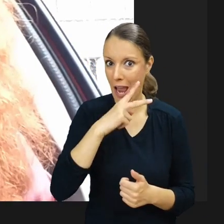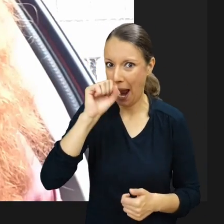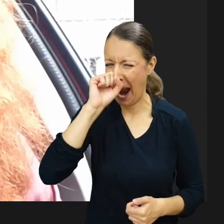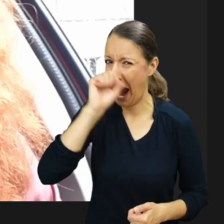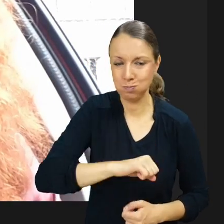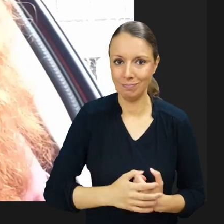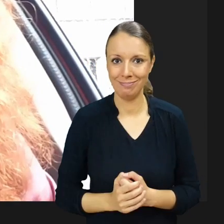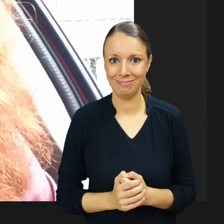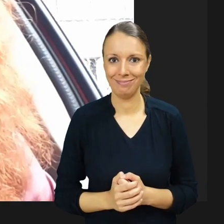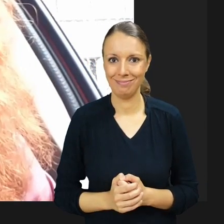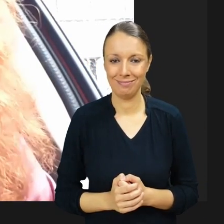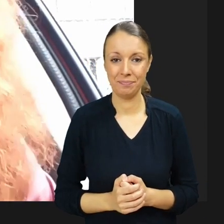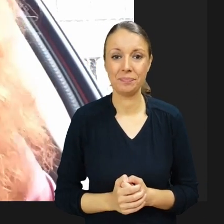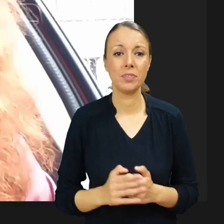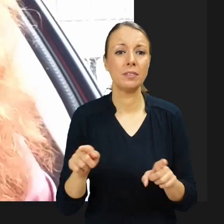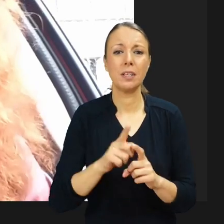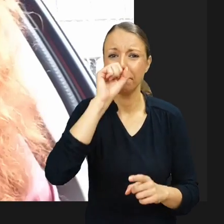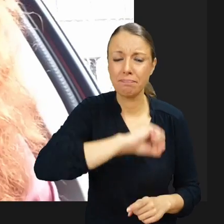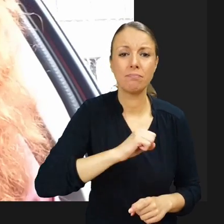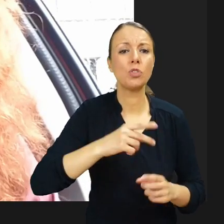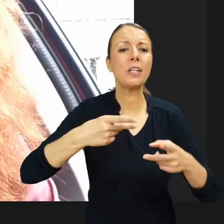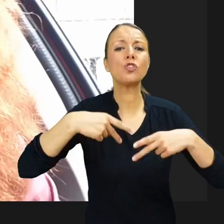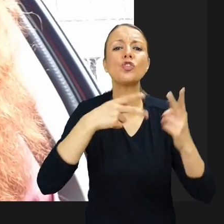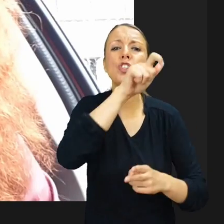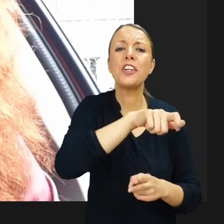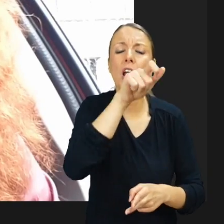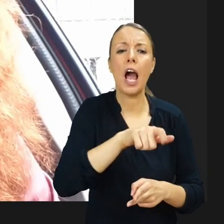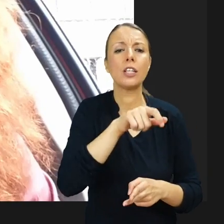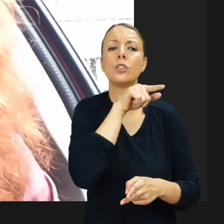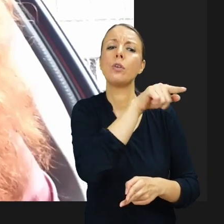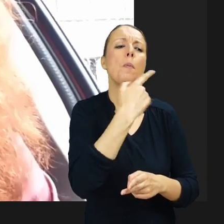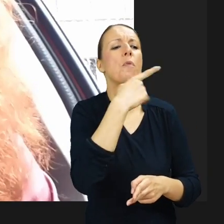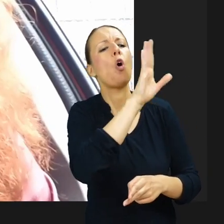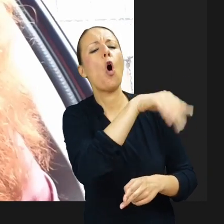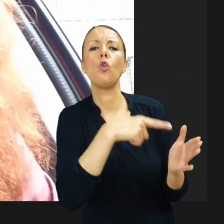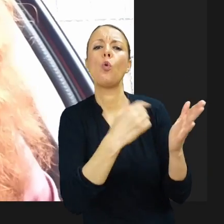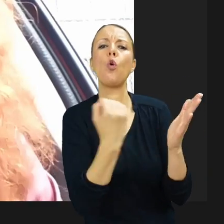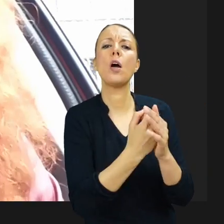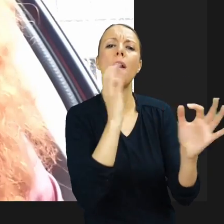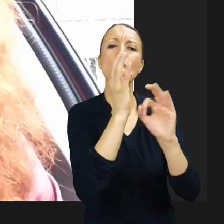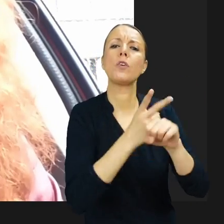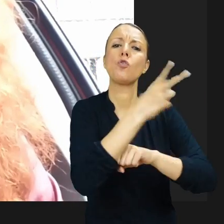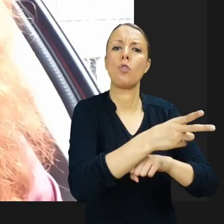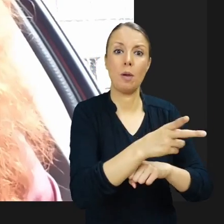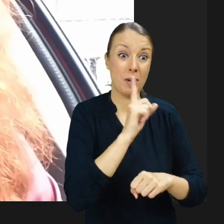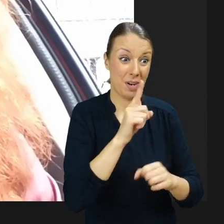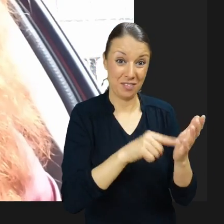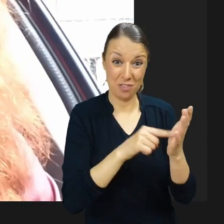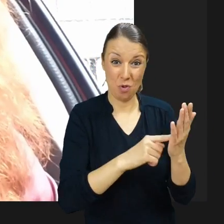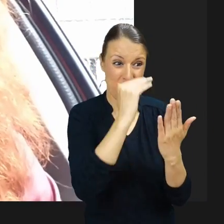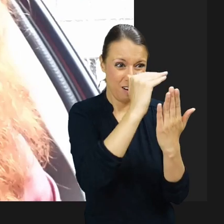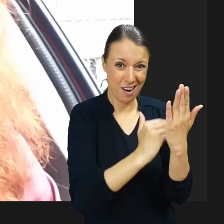odsyłania dziennikarzy do tak wąsko rozumianej ustawy o dostępie do informacji. Mianowicie dowiedziałam się, że ja w ogóle nie